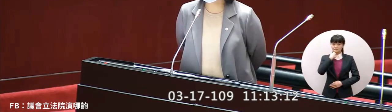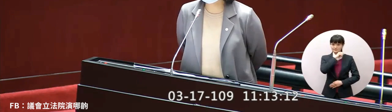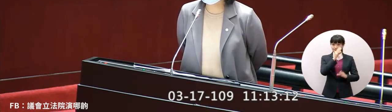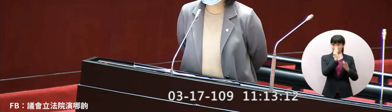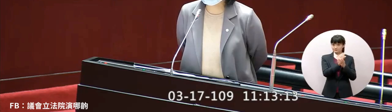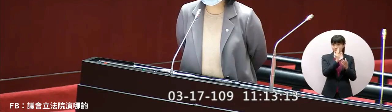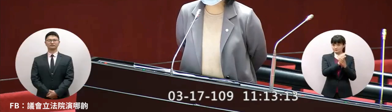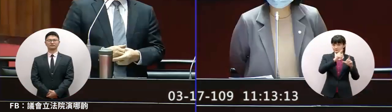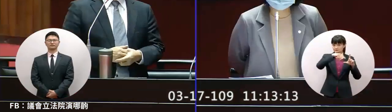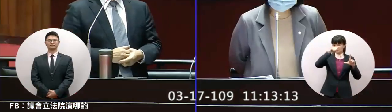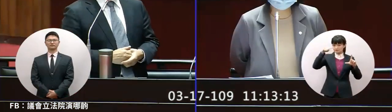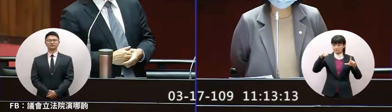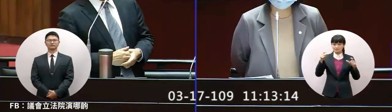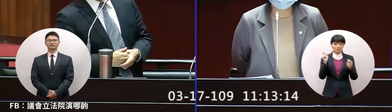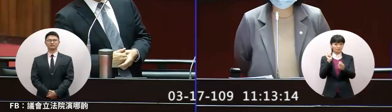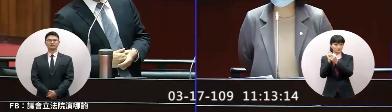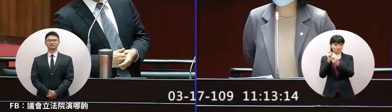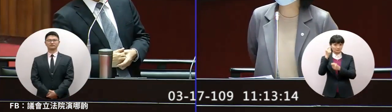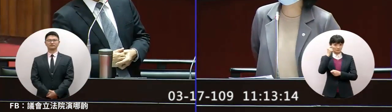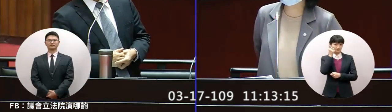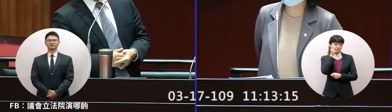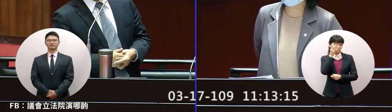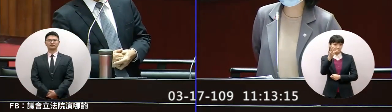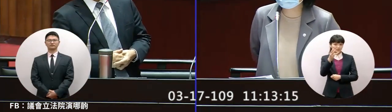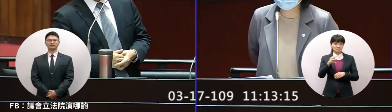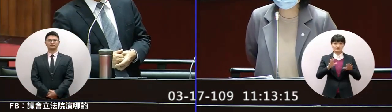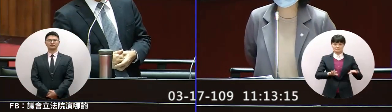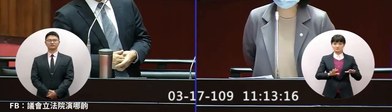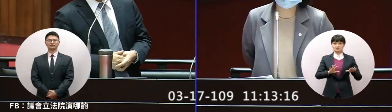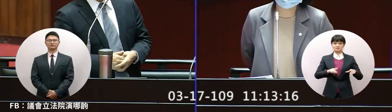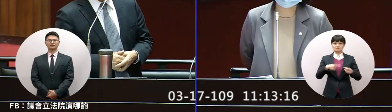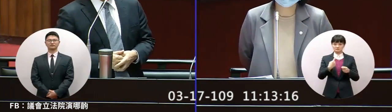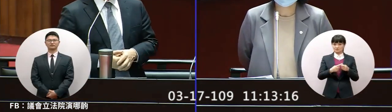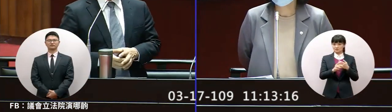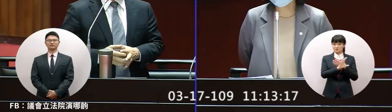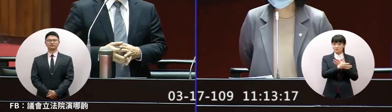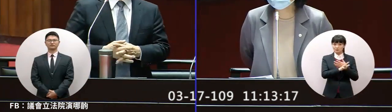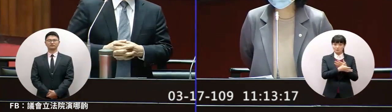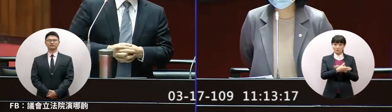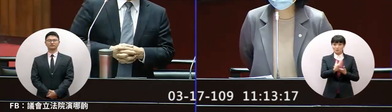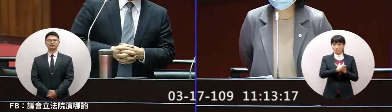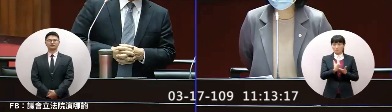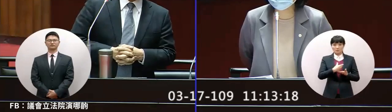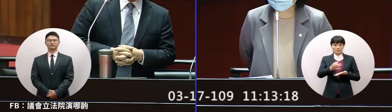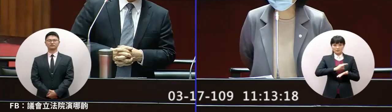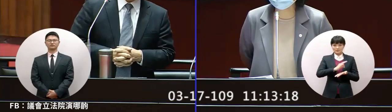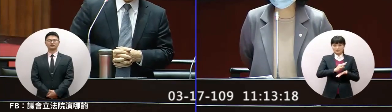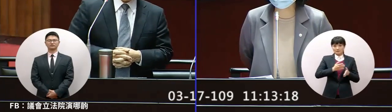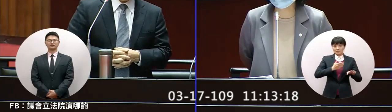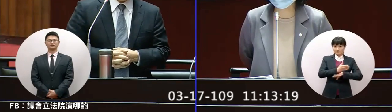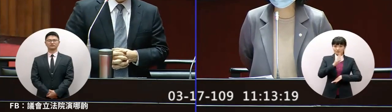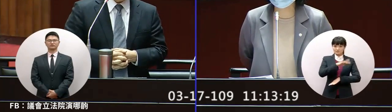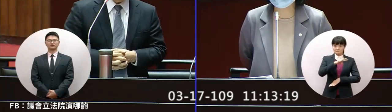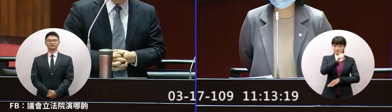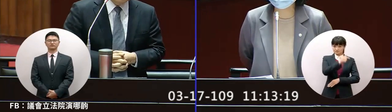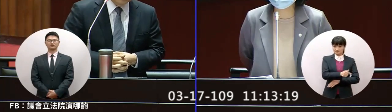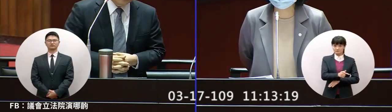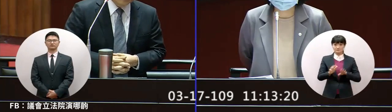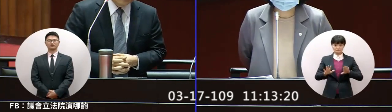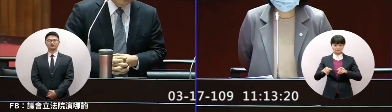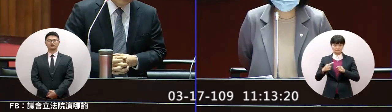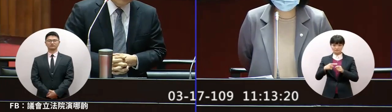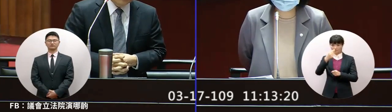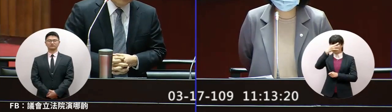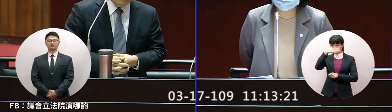哈，不到三个月的时间，今年的外资已经卖超4000亿了。现在的菲律宾宣布了一个重大的